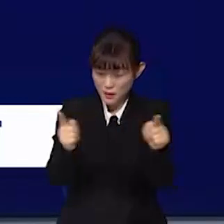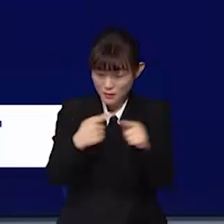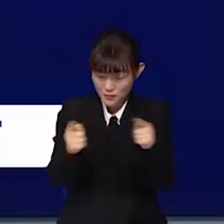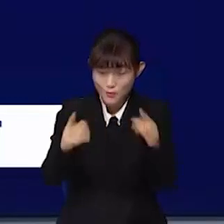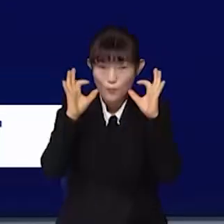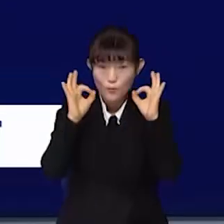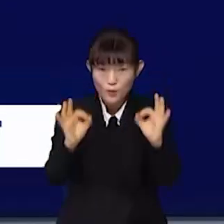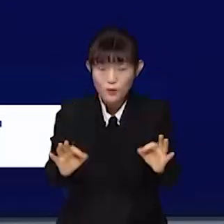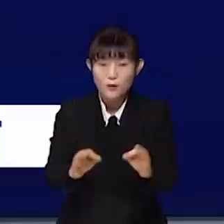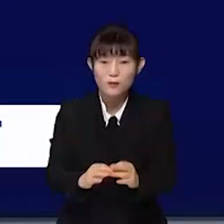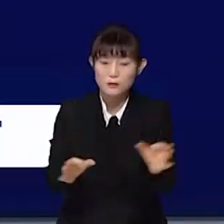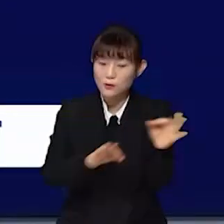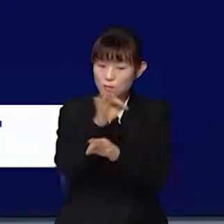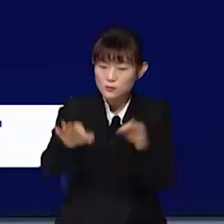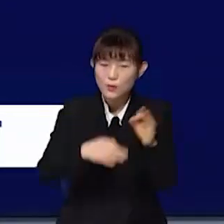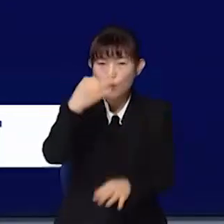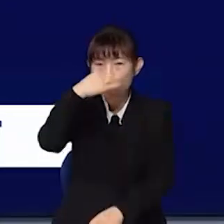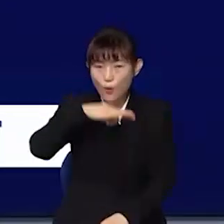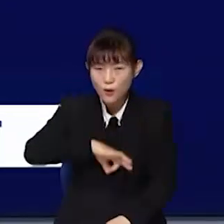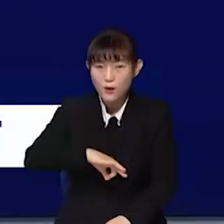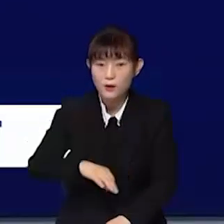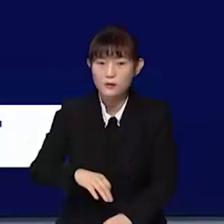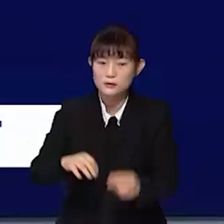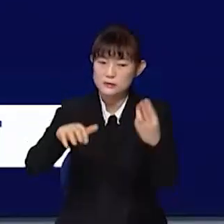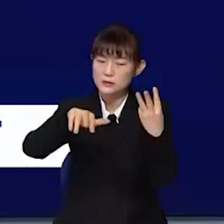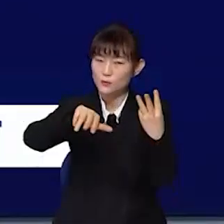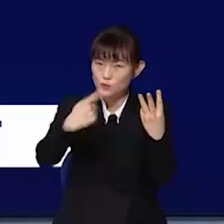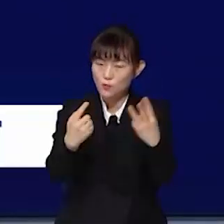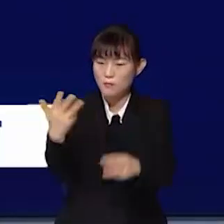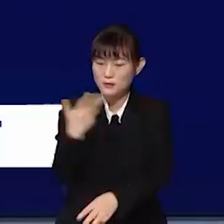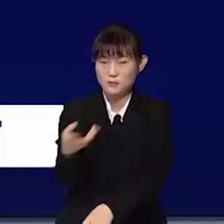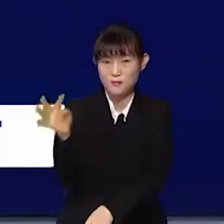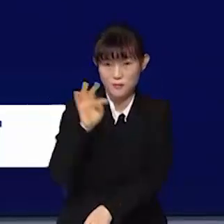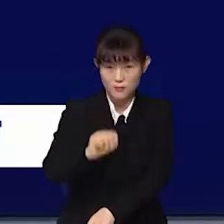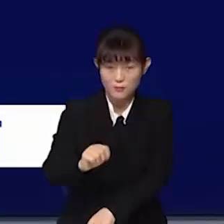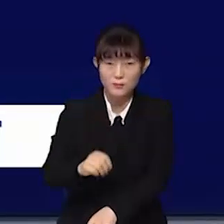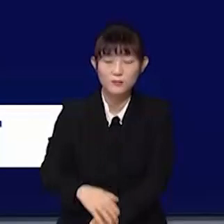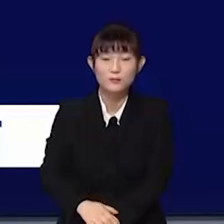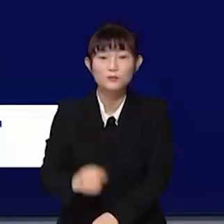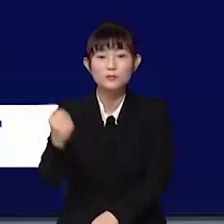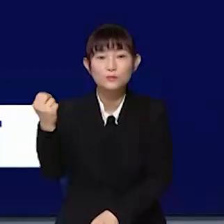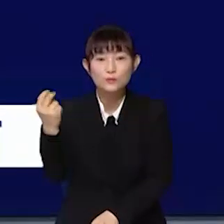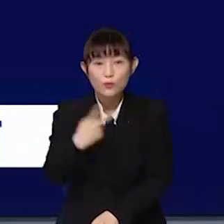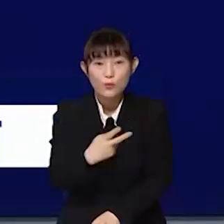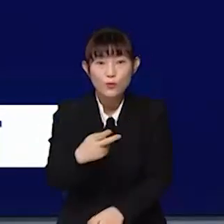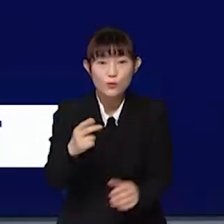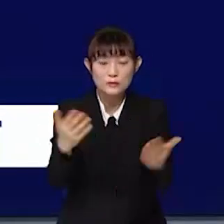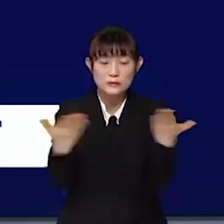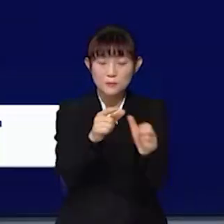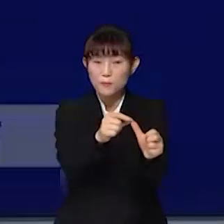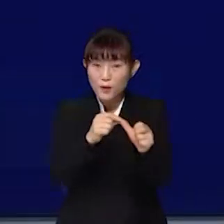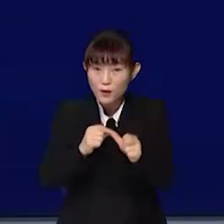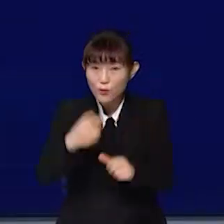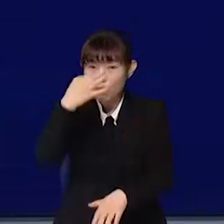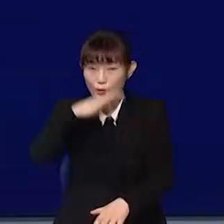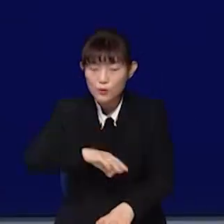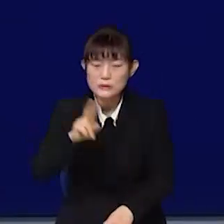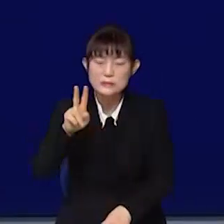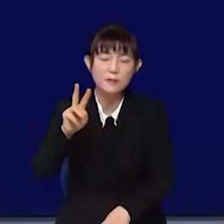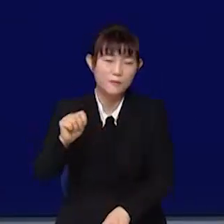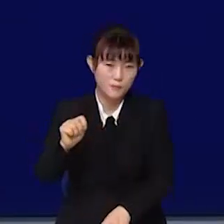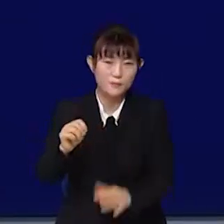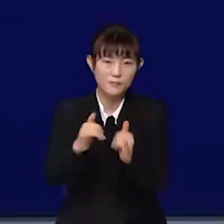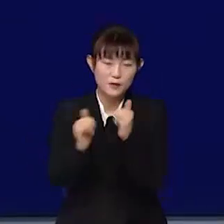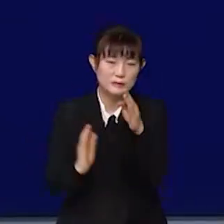따르면은 경제 유발 효과 3조 8천억 그리고 고용 유발 효과가 2만 명이